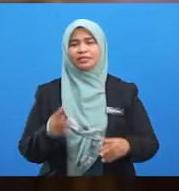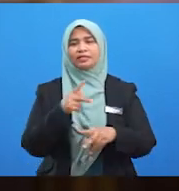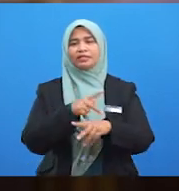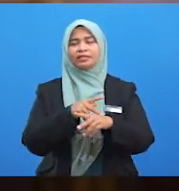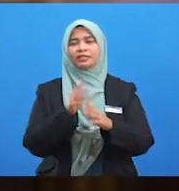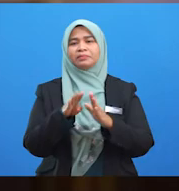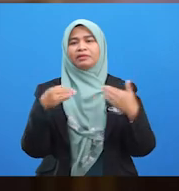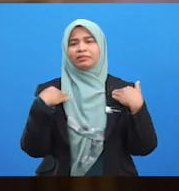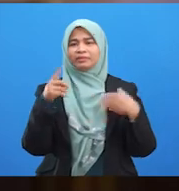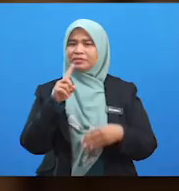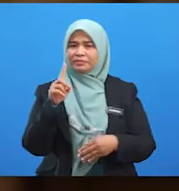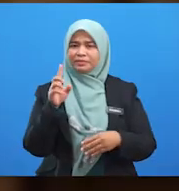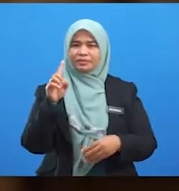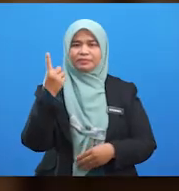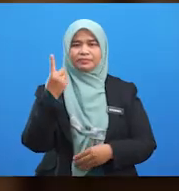mana-mana sahaja.